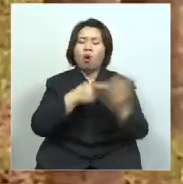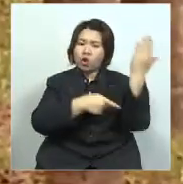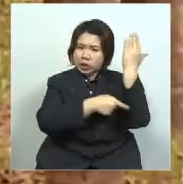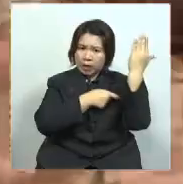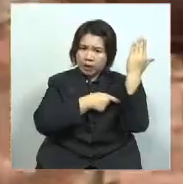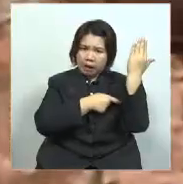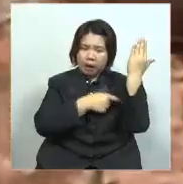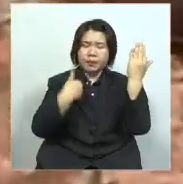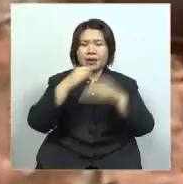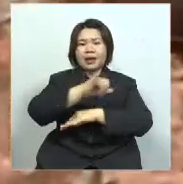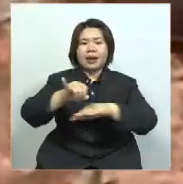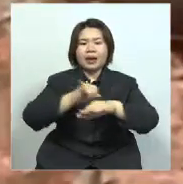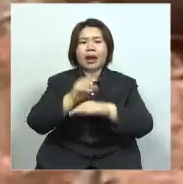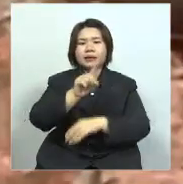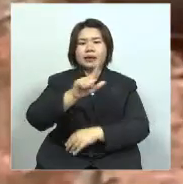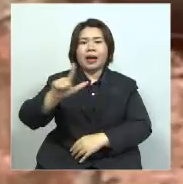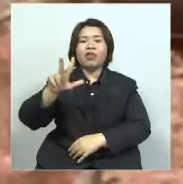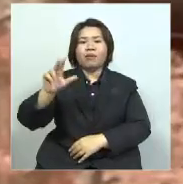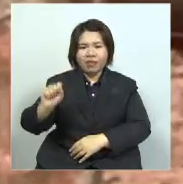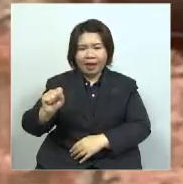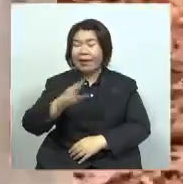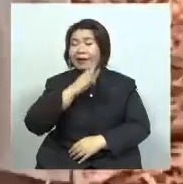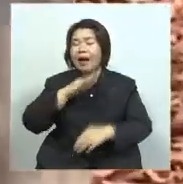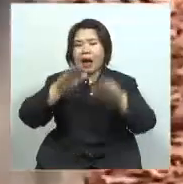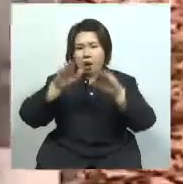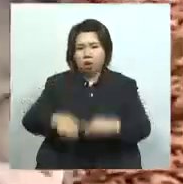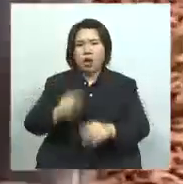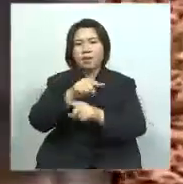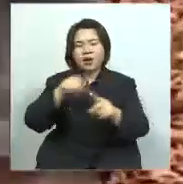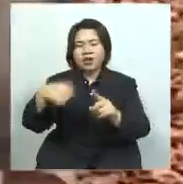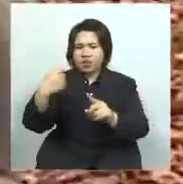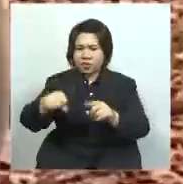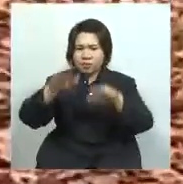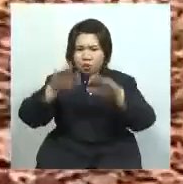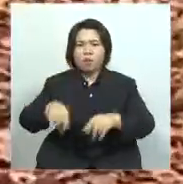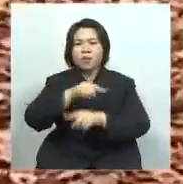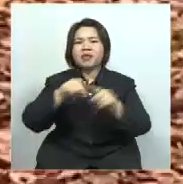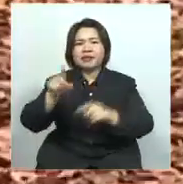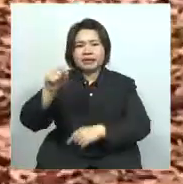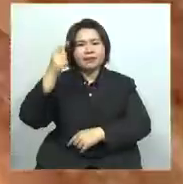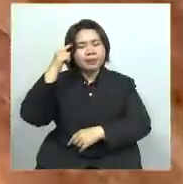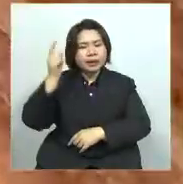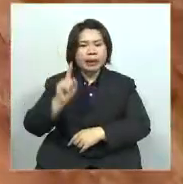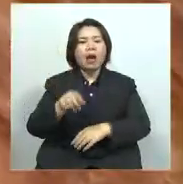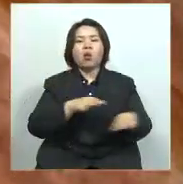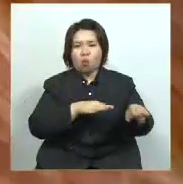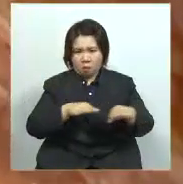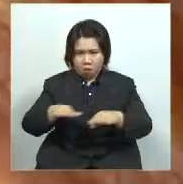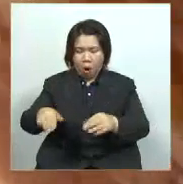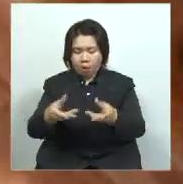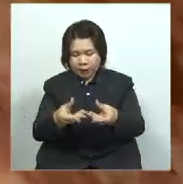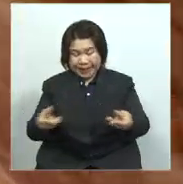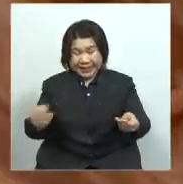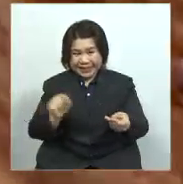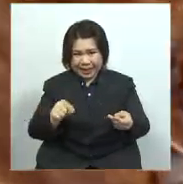ราอยู่ 1,300,000 ไร่ให้ลดลง 10% 20% ตามนโยบายรัฐบาลนั้นเราจะเตรียมความพร้อมในเรื่องของพื้นที่เพื่อให้พี่น้องเกษตร